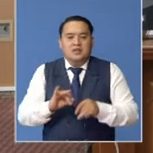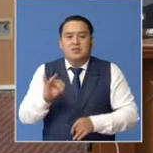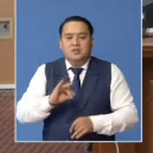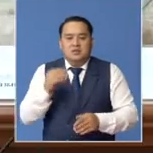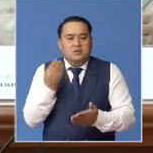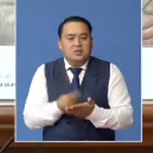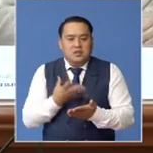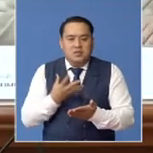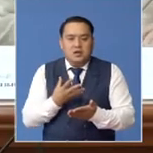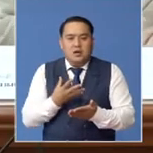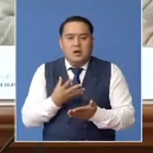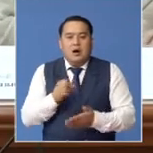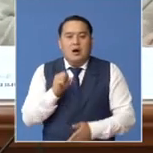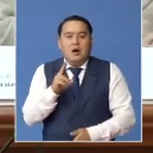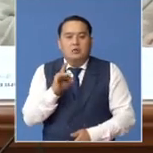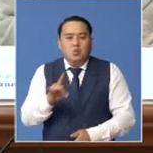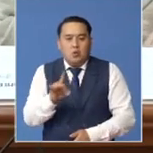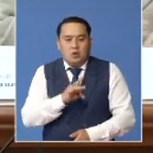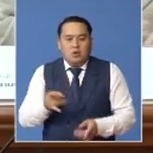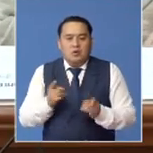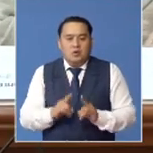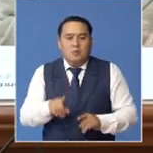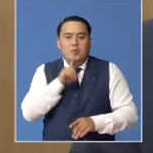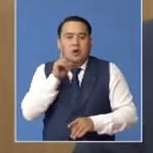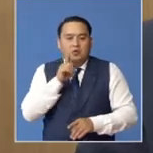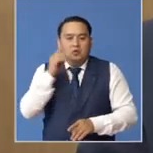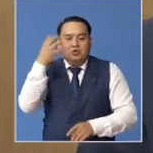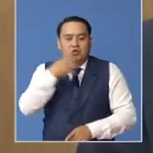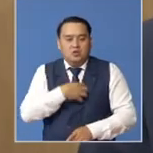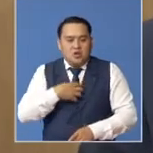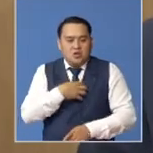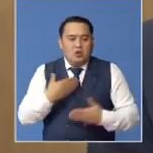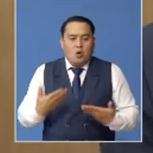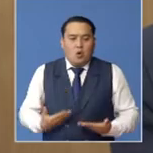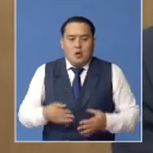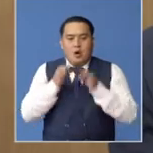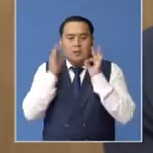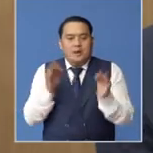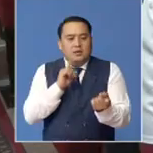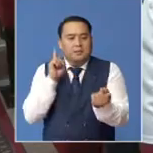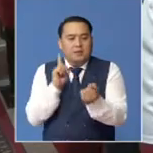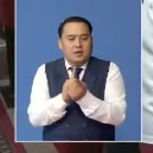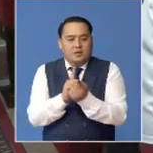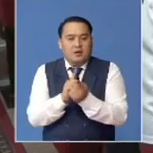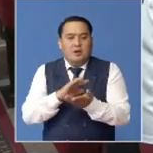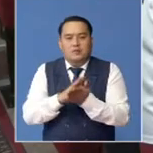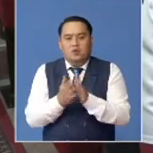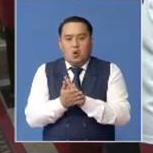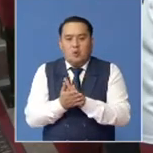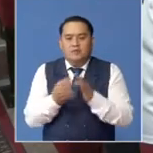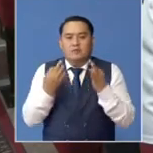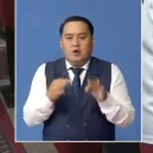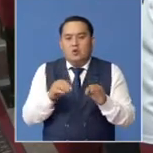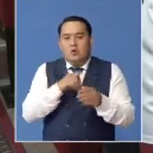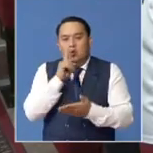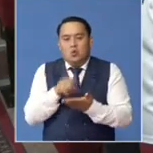историческую ценность. Уроженка Аксуского района поделилась с молодежью жизненным и трудовым опытом. Встреча проходила в непринужденной обстановке. Каждый